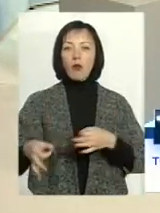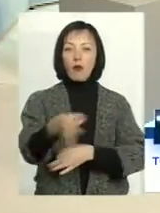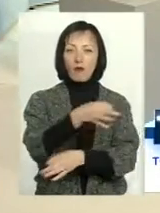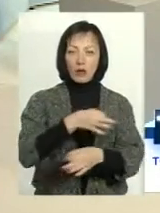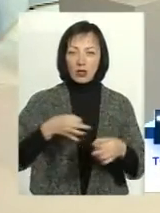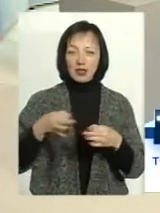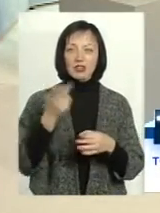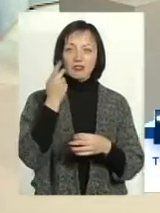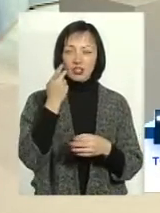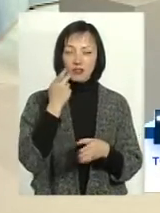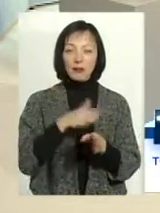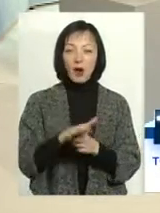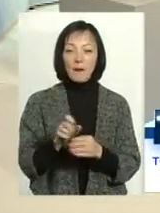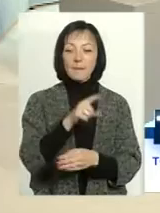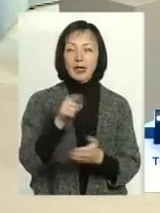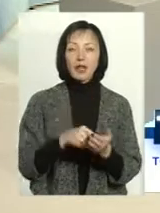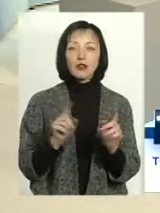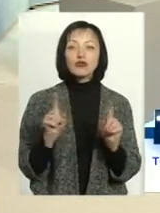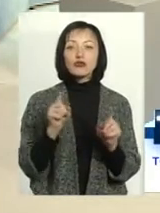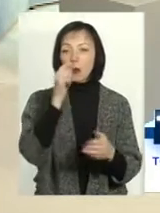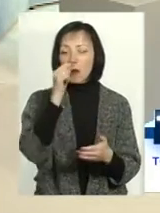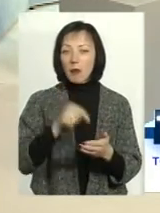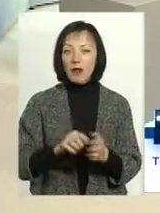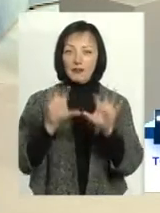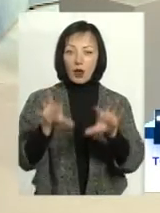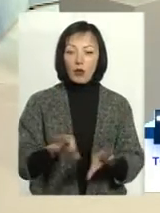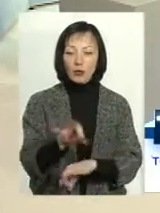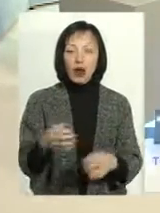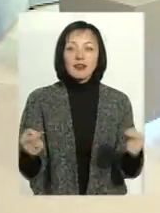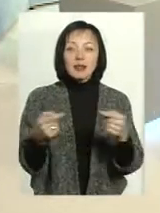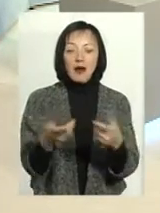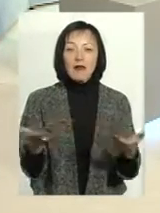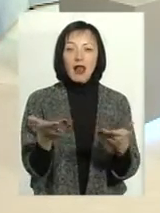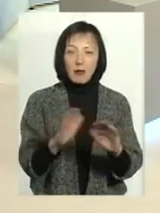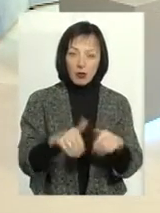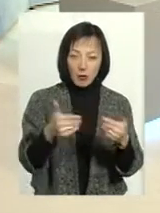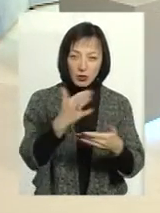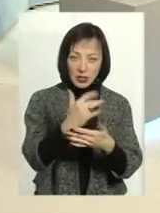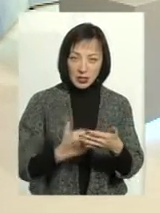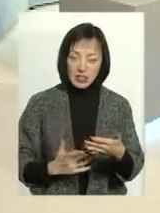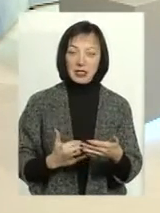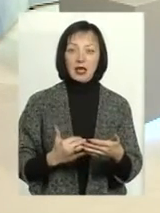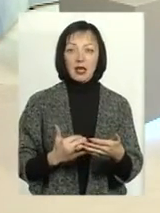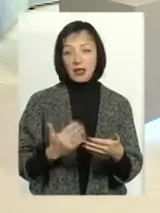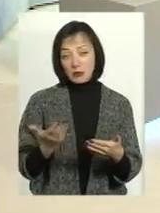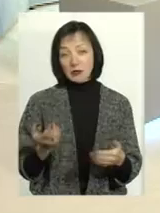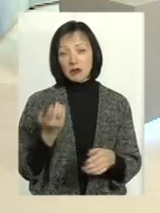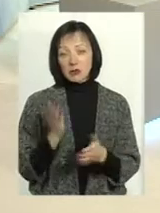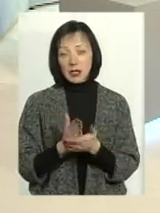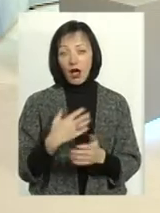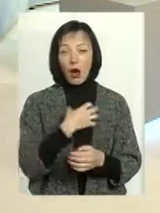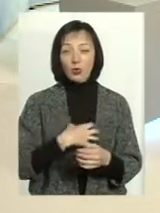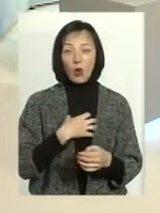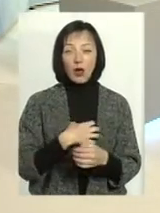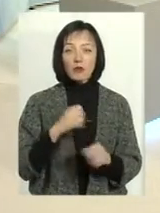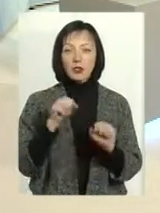так далі. Але питання, що попаде в законопроект, які саме напрацювання, воно є, скажімо, досить таки актуальним, тому